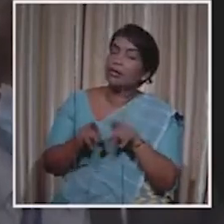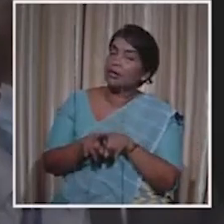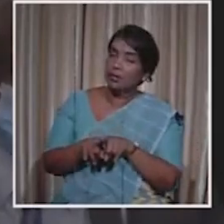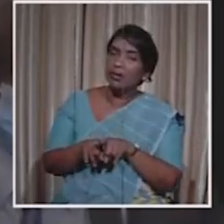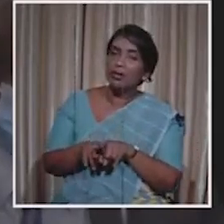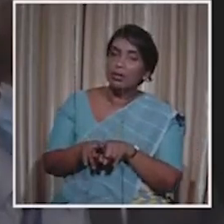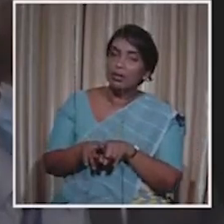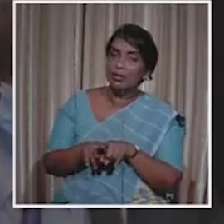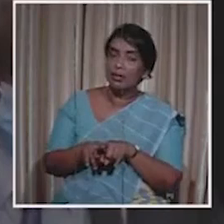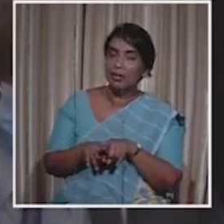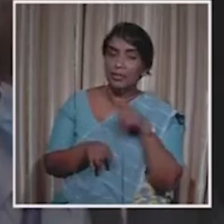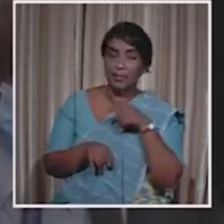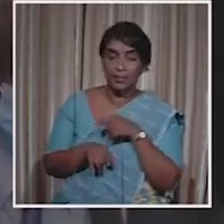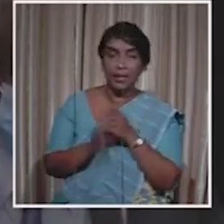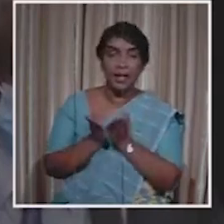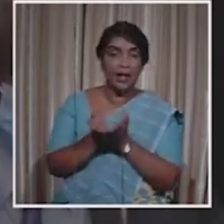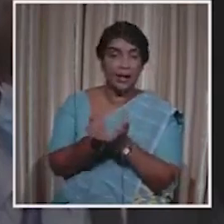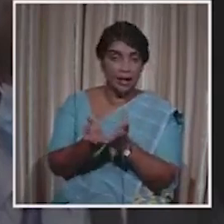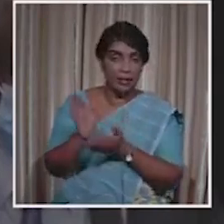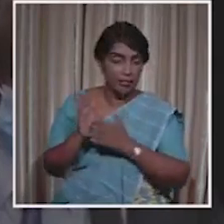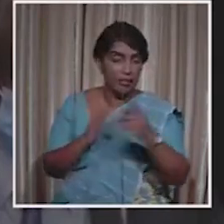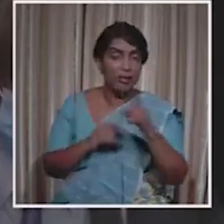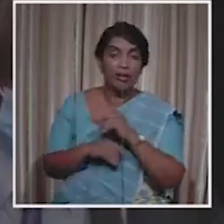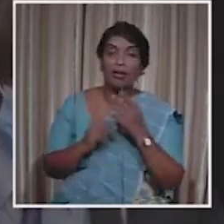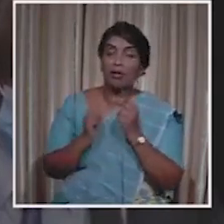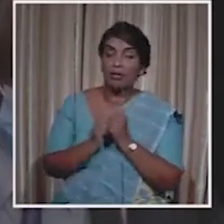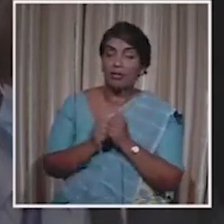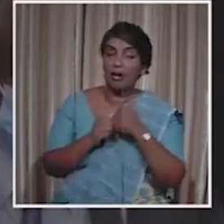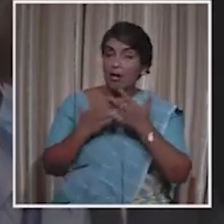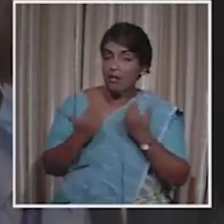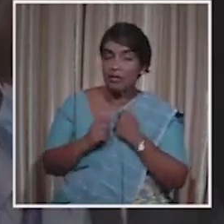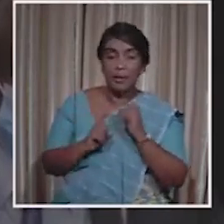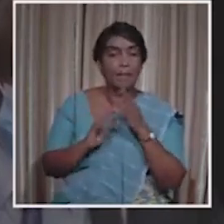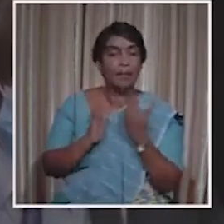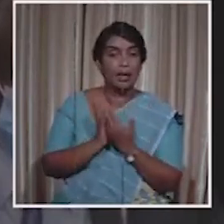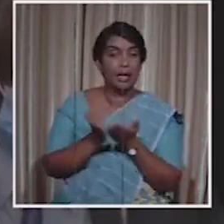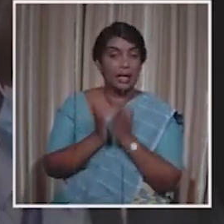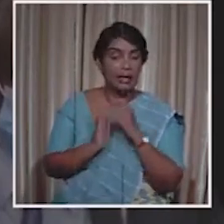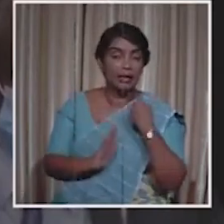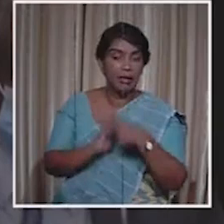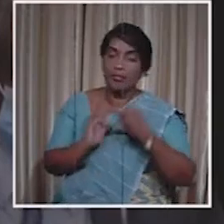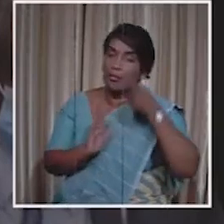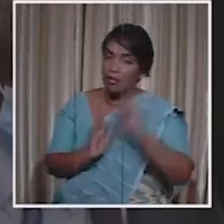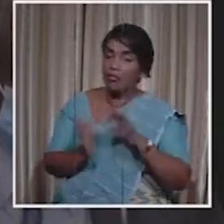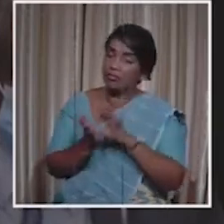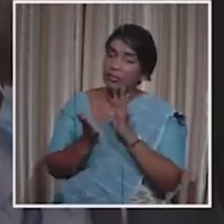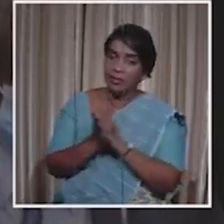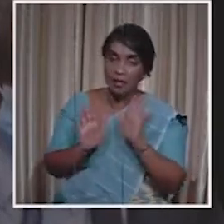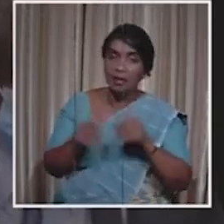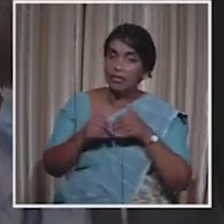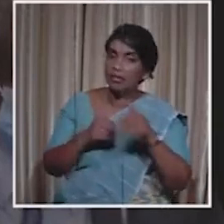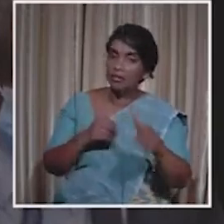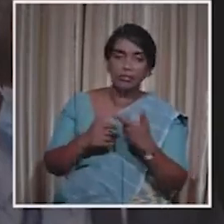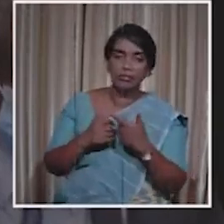காங்கேசந்துறைக்குமான கப்பல் போக்குவரத்துக்களை செய்வதற்கு கொள்கை அளவிலே இலங்கை இந்தியாவோடு இணங்கி இருந்தது. ஆனால் இன்று வரை அதற்கான எந்த ஒரு